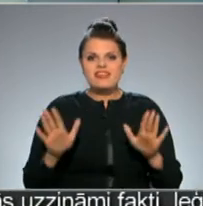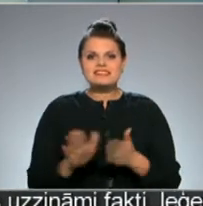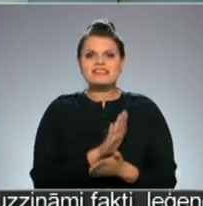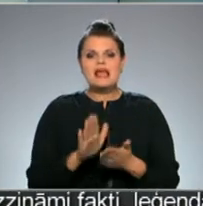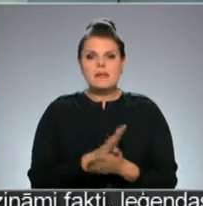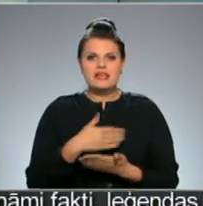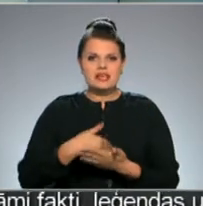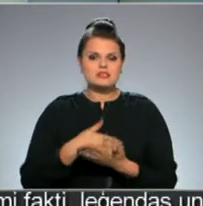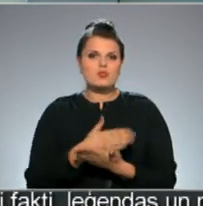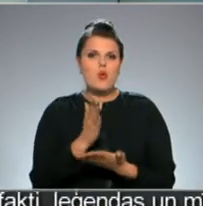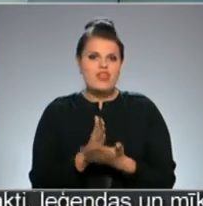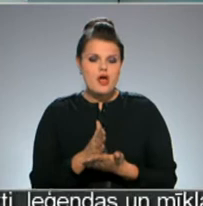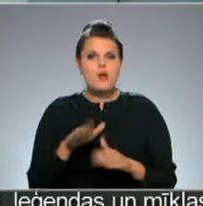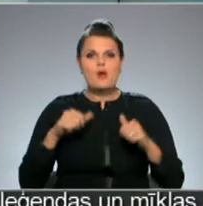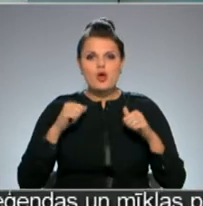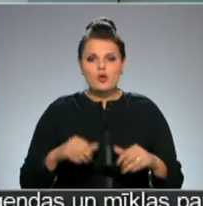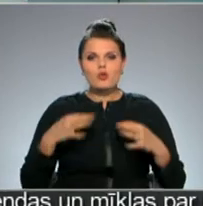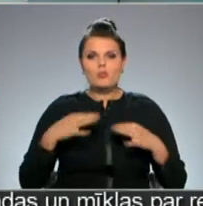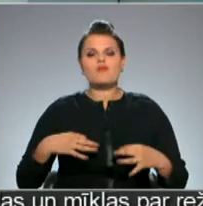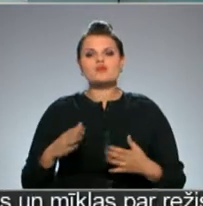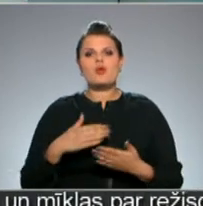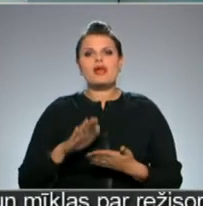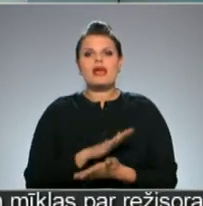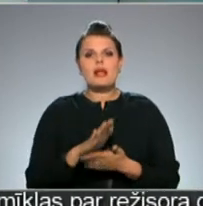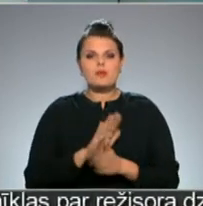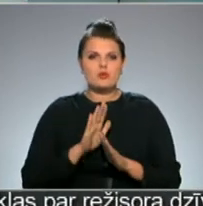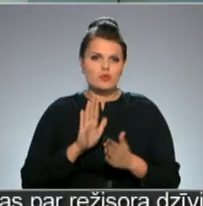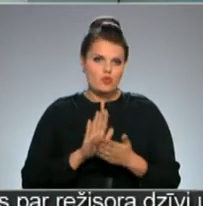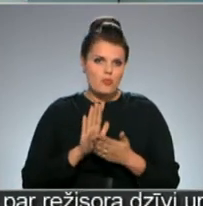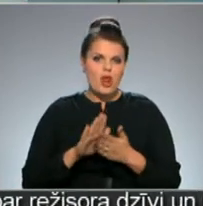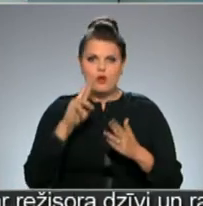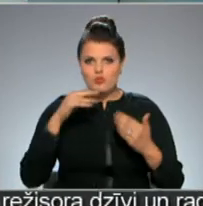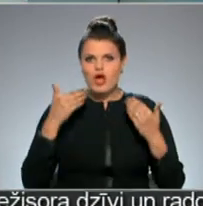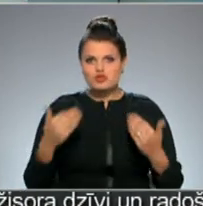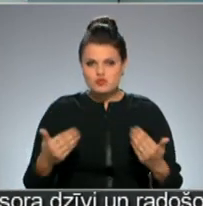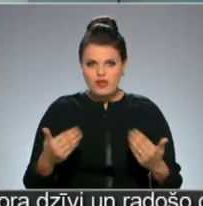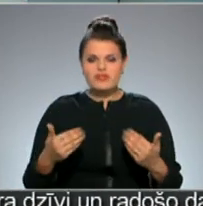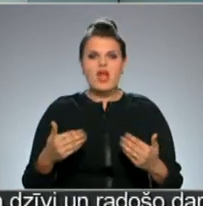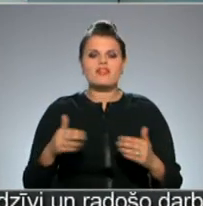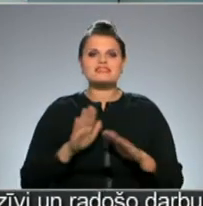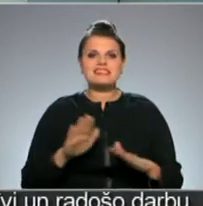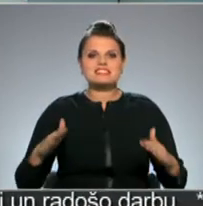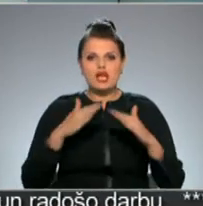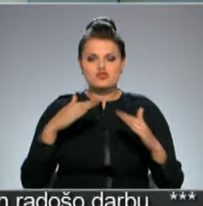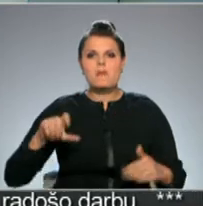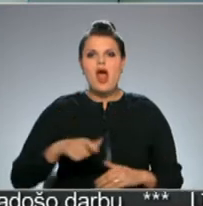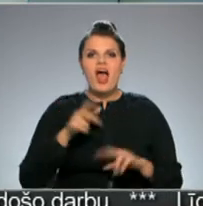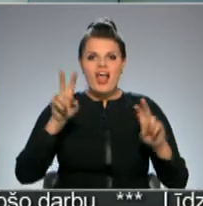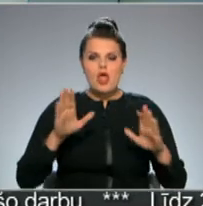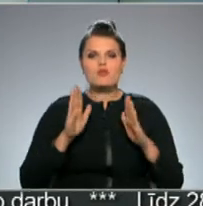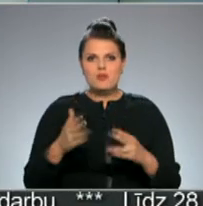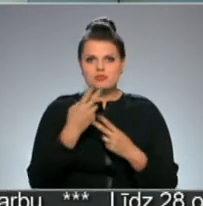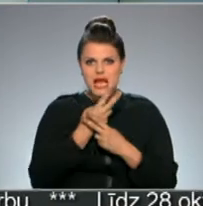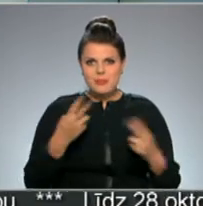godu profesionālo keramiķu jubilejai no šodienas galerijā Daugava būs apskatāma mākslinieces un keramiķas Līgas Skariņas izstāde Gaismas